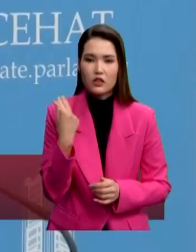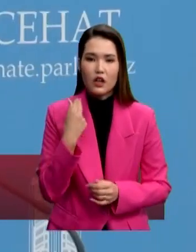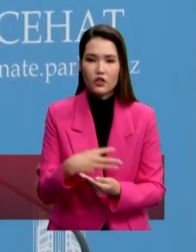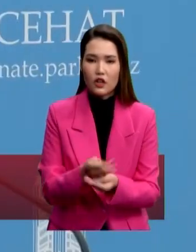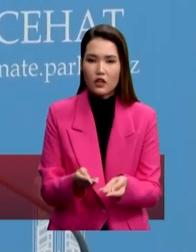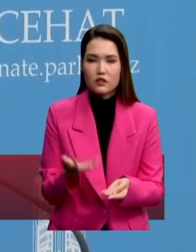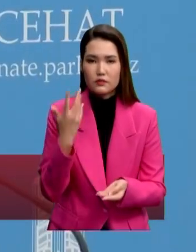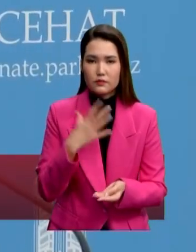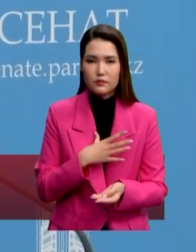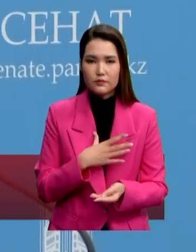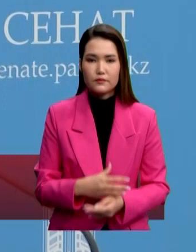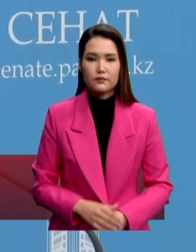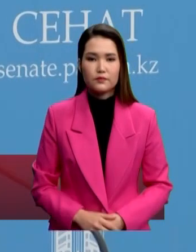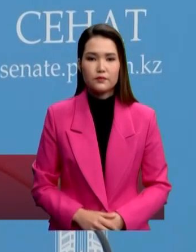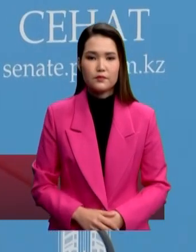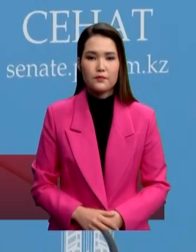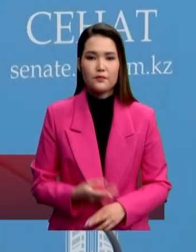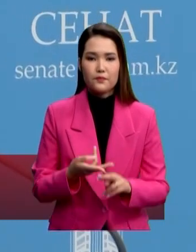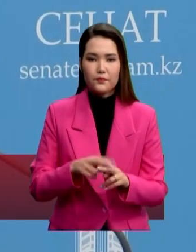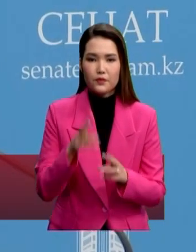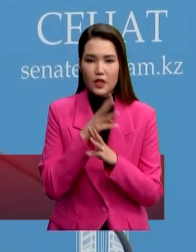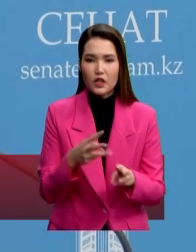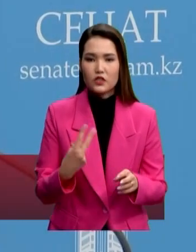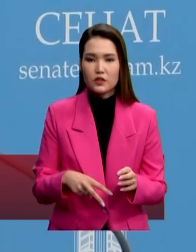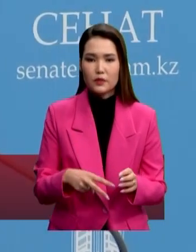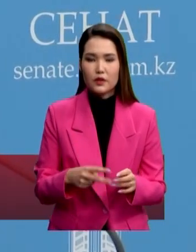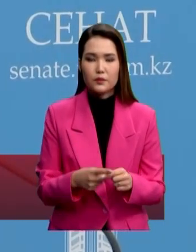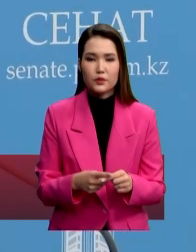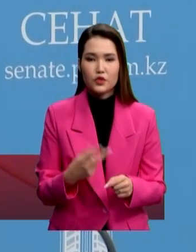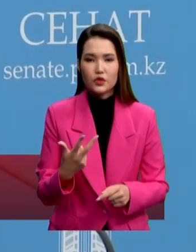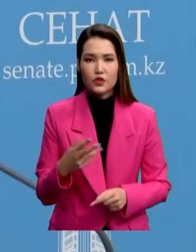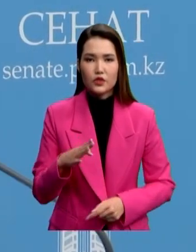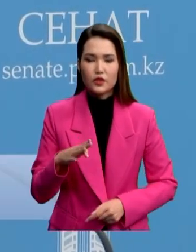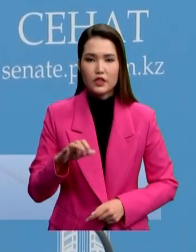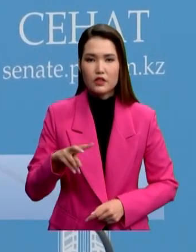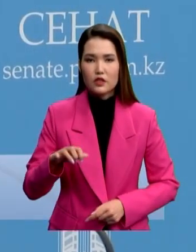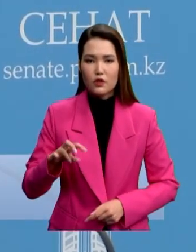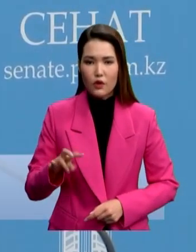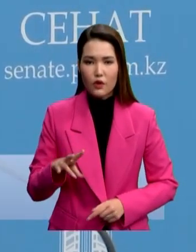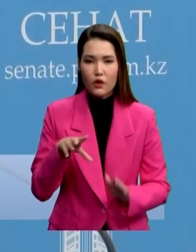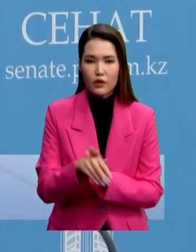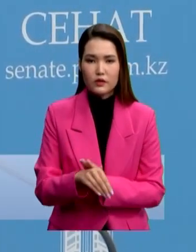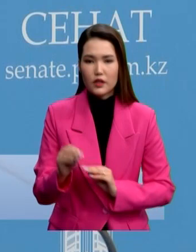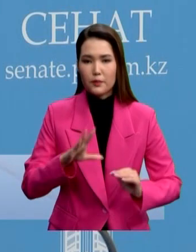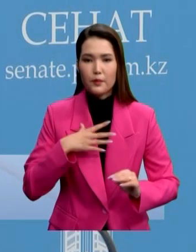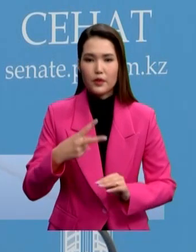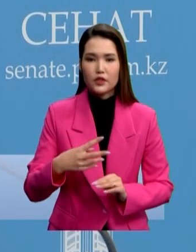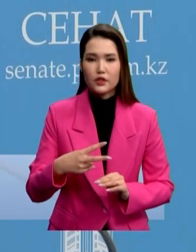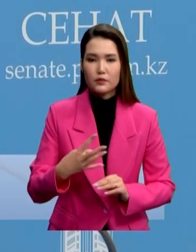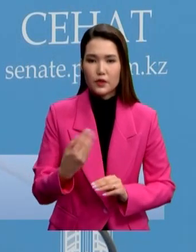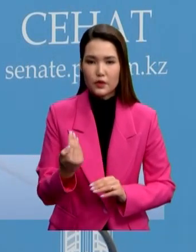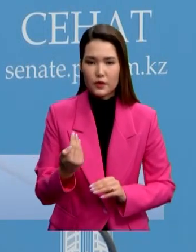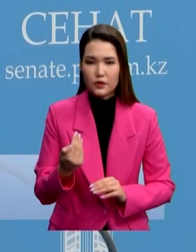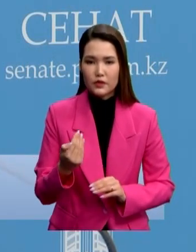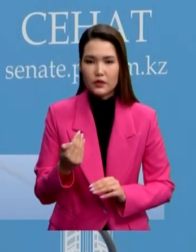бөлінеді? Мемлекеттің қарызы 25,3 триллион теңгені құрайды. Ол